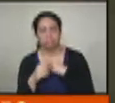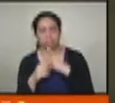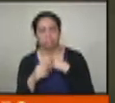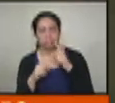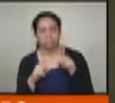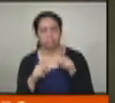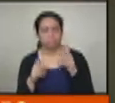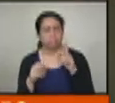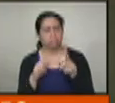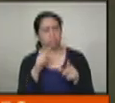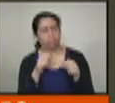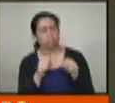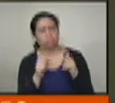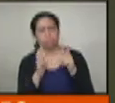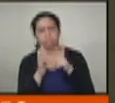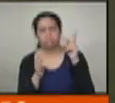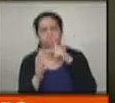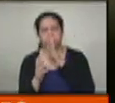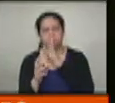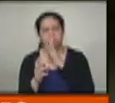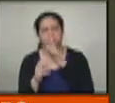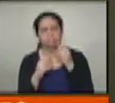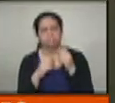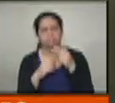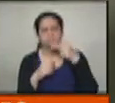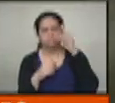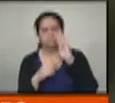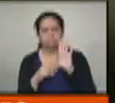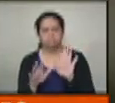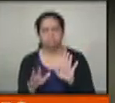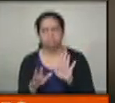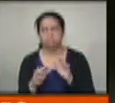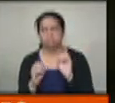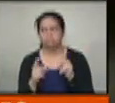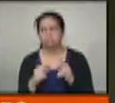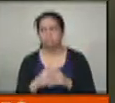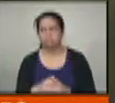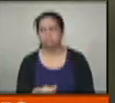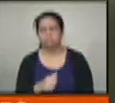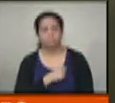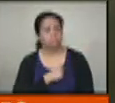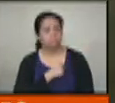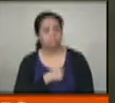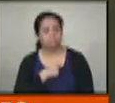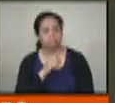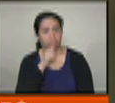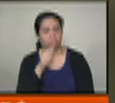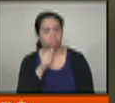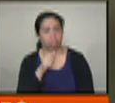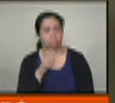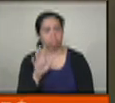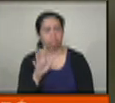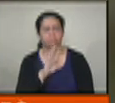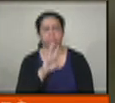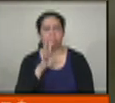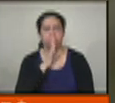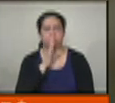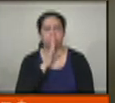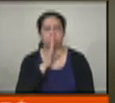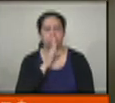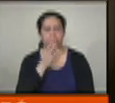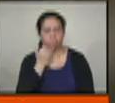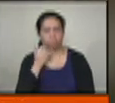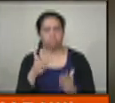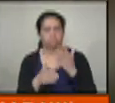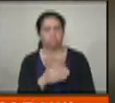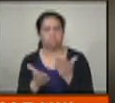50 kasi gusto ko dalhin sa emergency. High blood ka, brad. Sige na. Pasensya na po pero diniskriminan niyo kasi ako kaya gusto kong bumunta